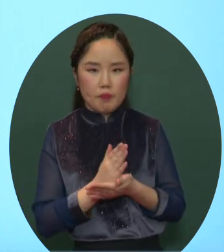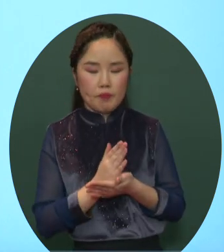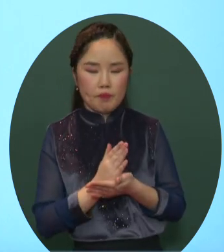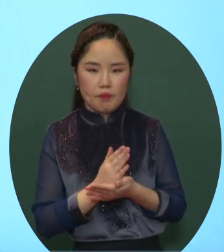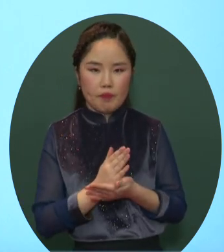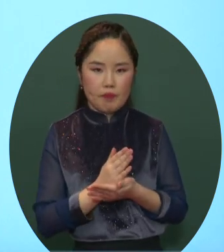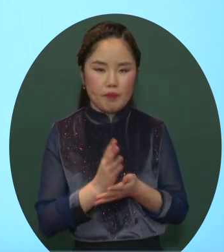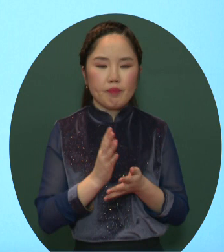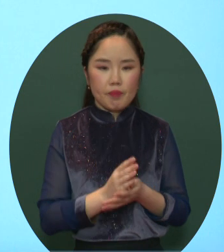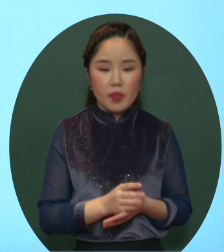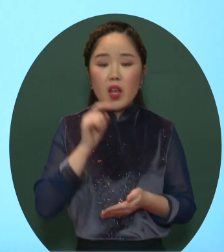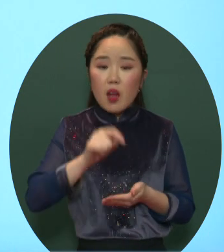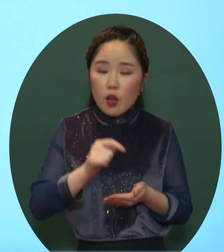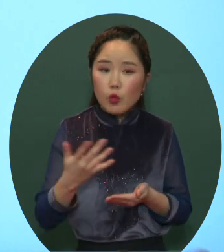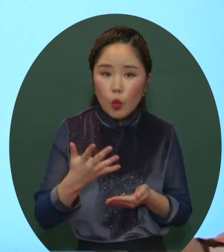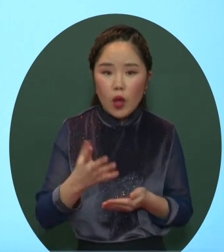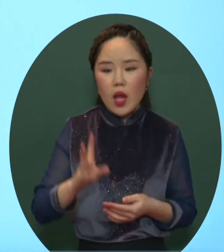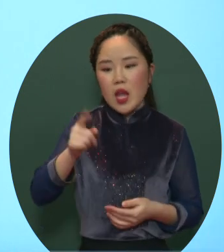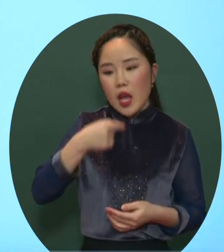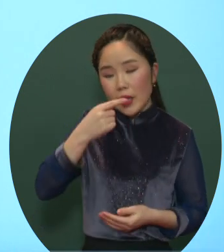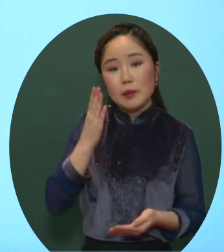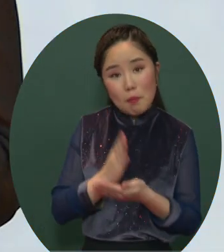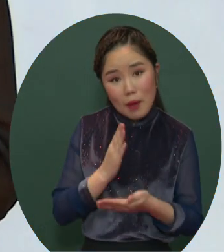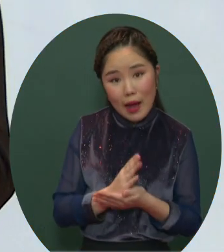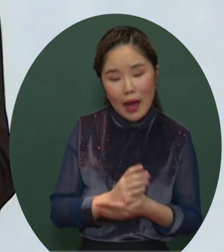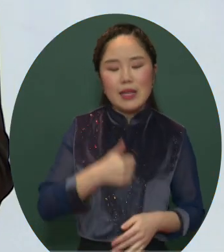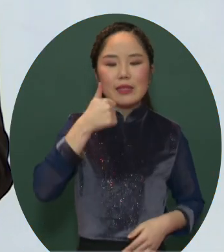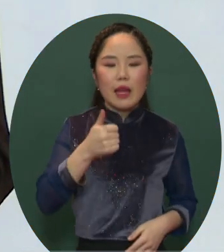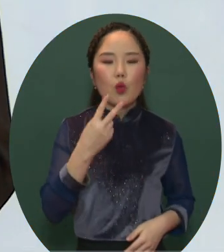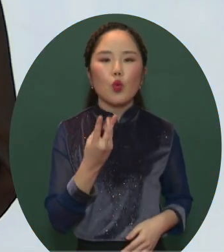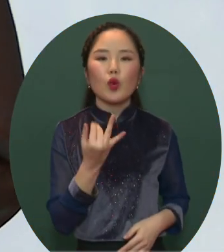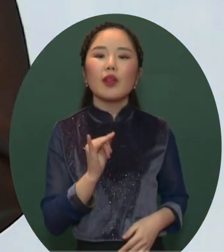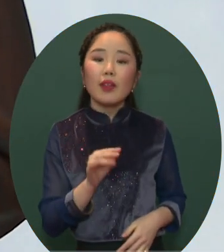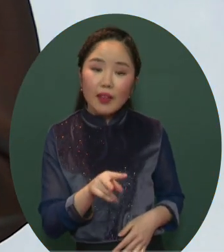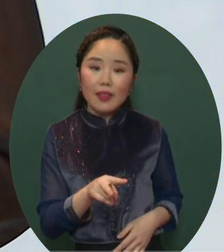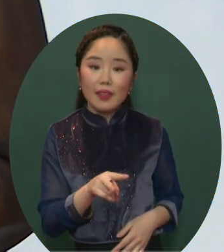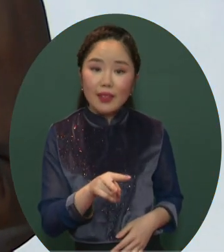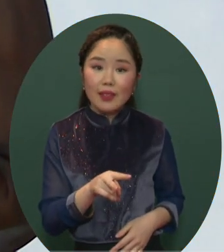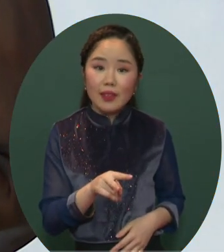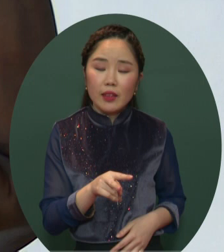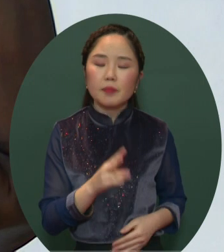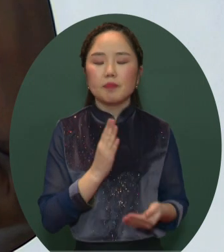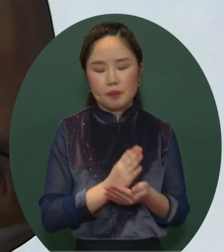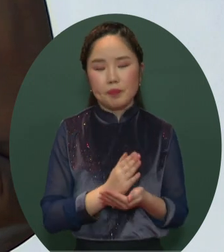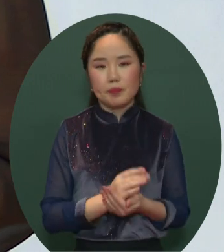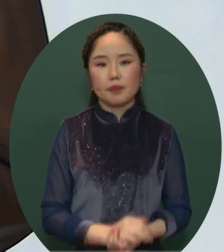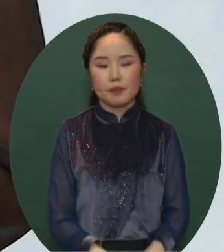болно. Энэ бол хилээр үйлдэж байгаа сайн үйлийн ач тус юм